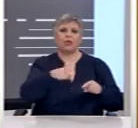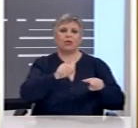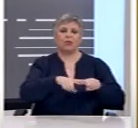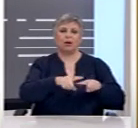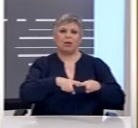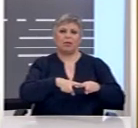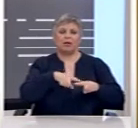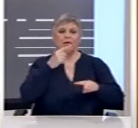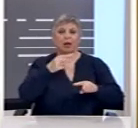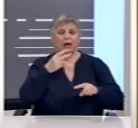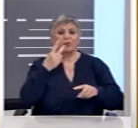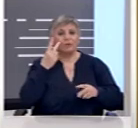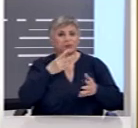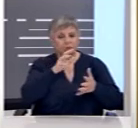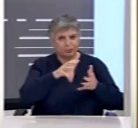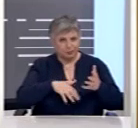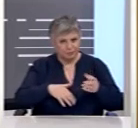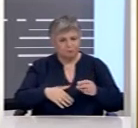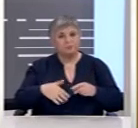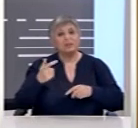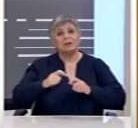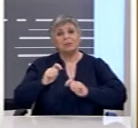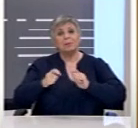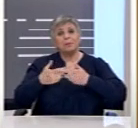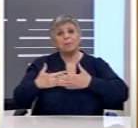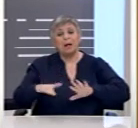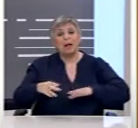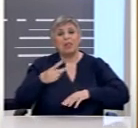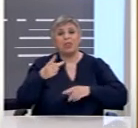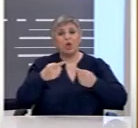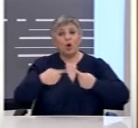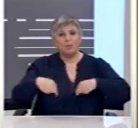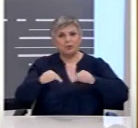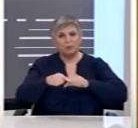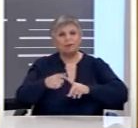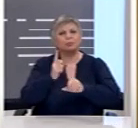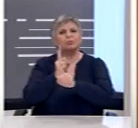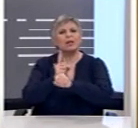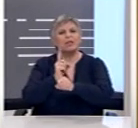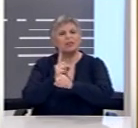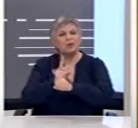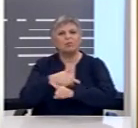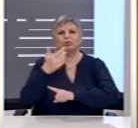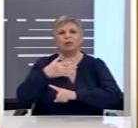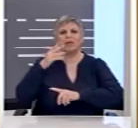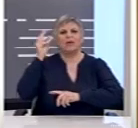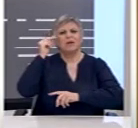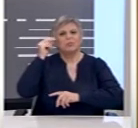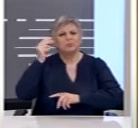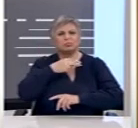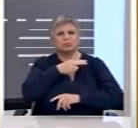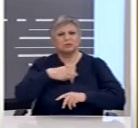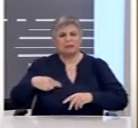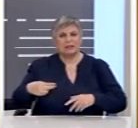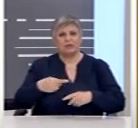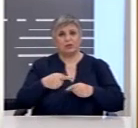της Κύπρου. Επίσης συγκροτήθηκαν δύο επιτροπές εμπειρογνωμόνων και υπηρεσιακών παραγόντων και καθηγητών πανεπιστημίων. Και